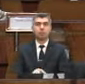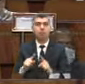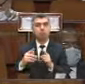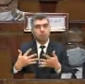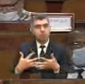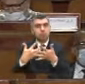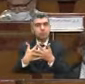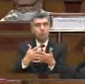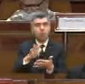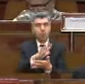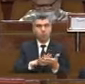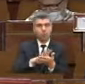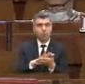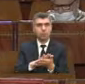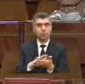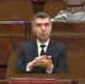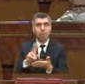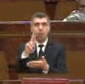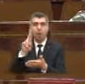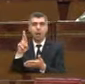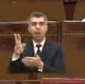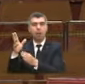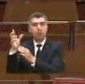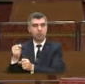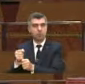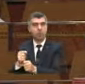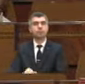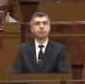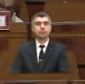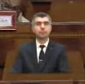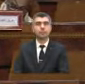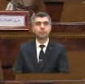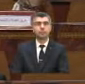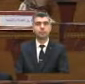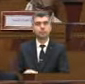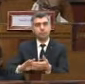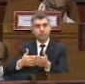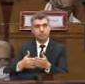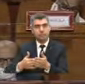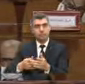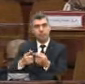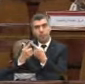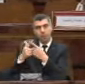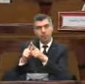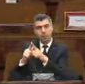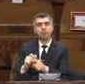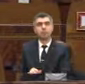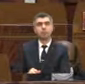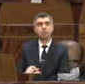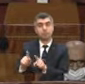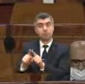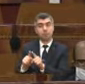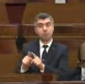الوطني وبفضل القيادة الرشيدة لجلالة الملك حفظه الله وبفضل الدينامية الإيجابية التي